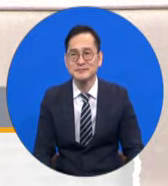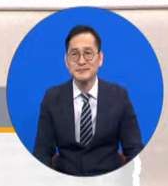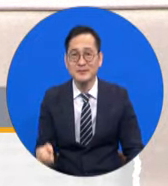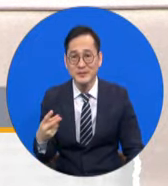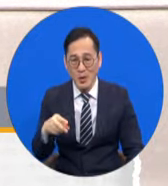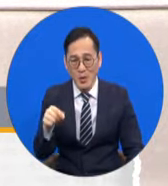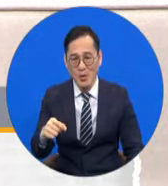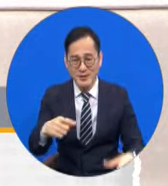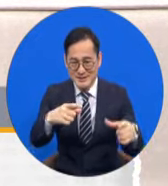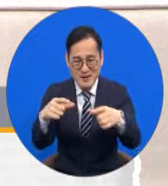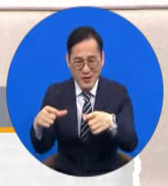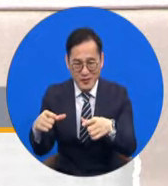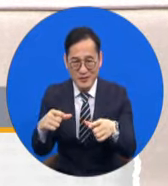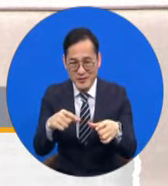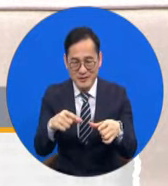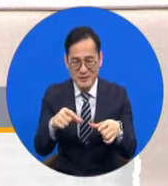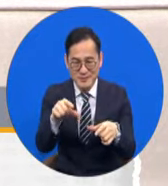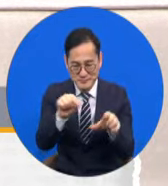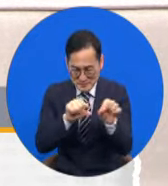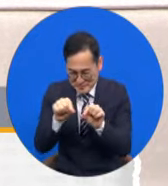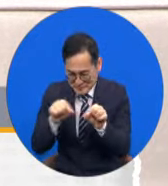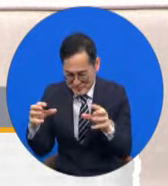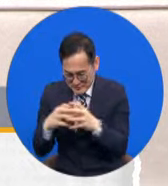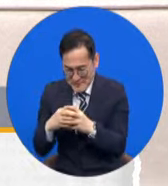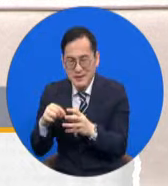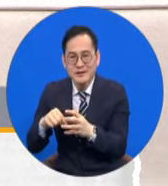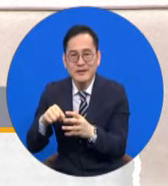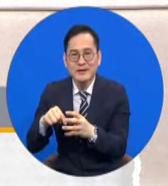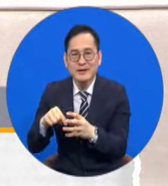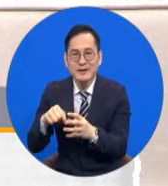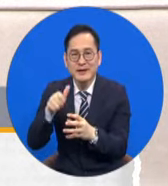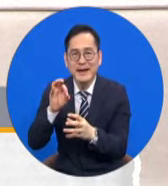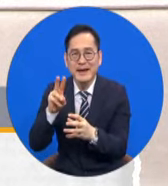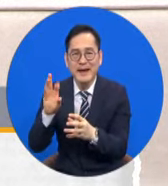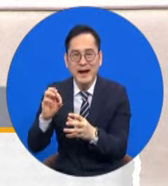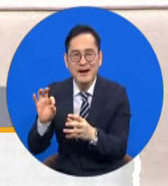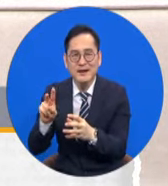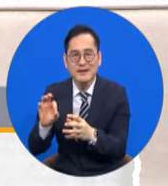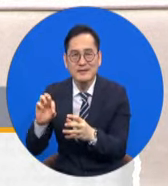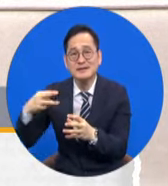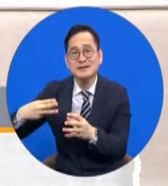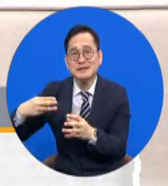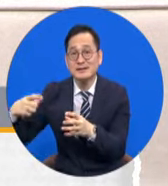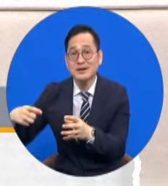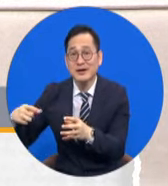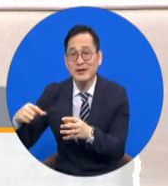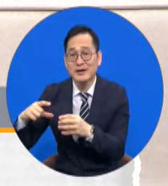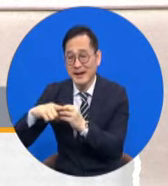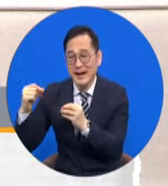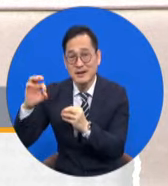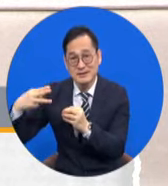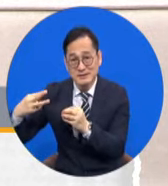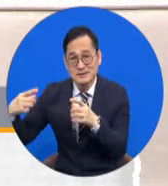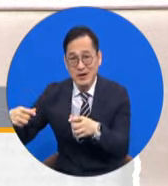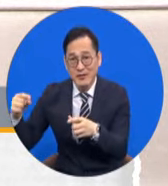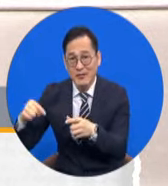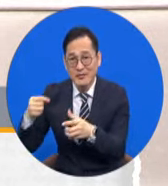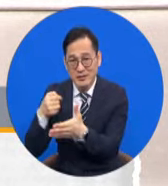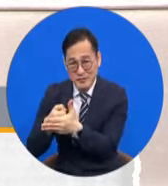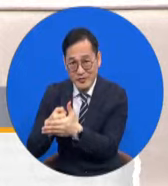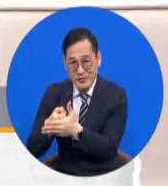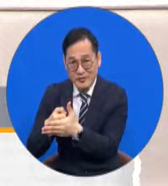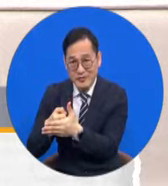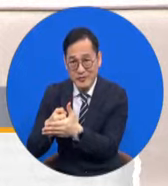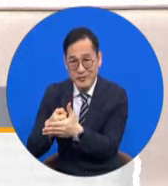서운동이 편입됨으로 인해서 실제로 선거 구도에서 21대 총선하고 물론 보궐선거가 있었습니다만은